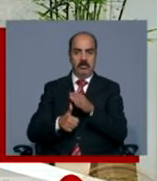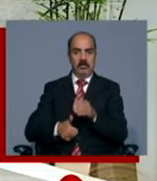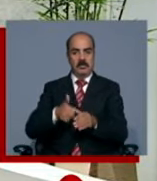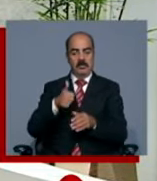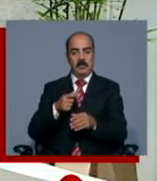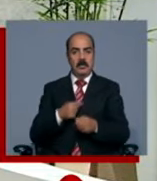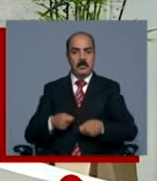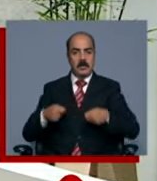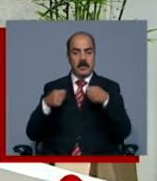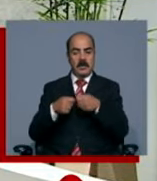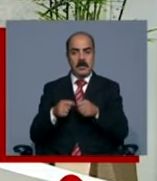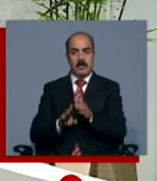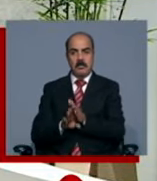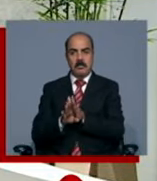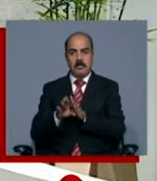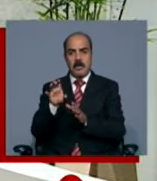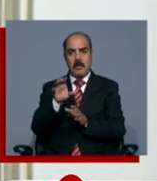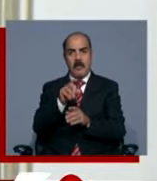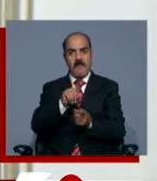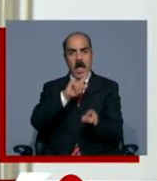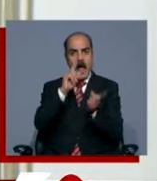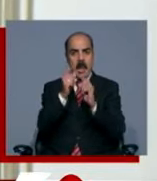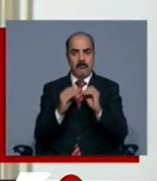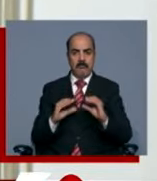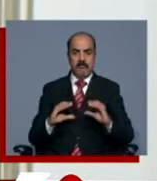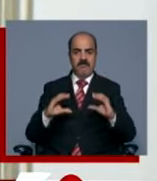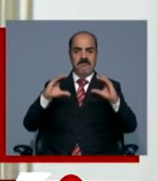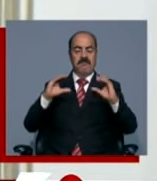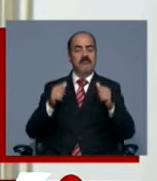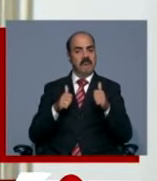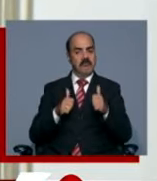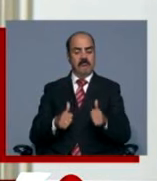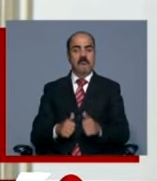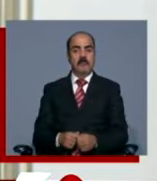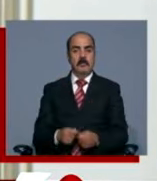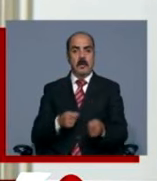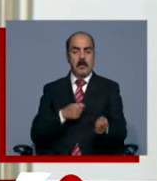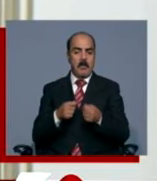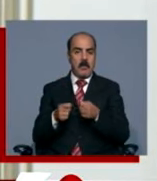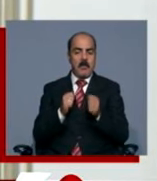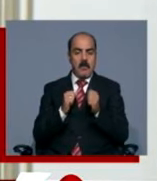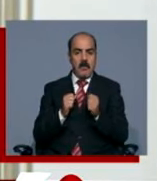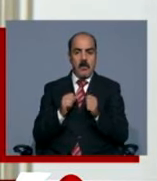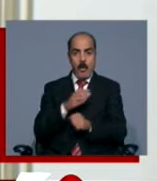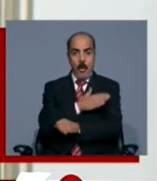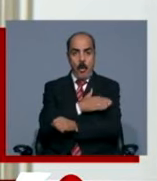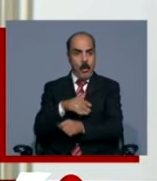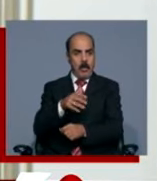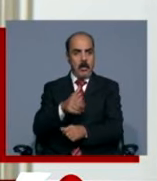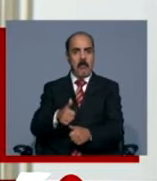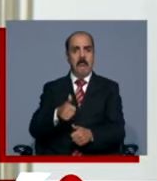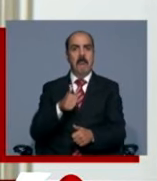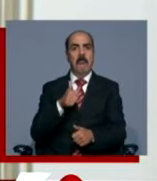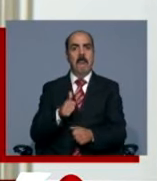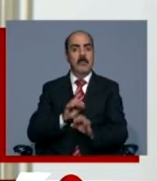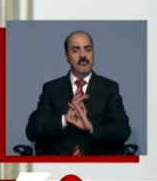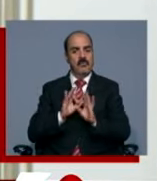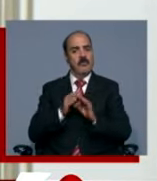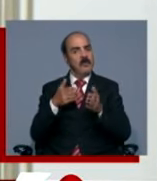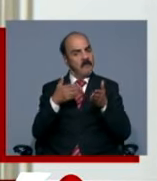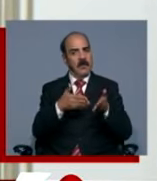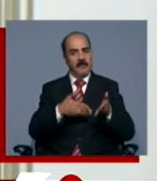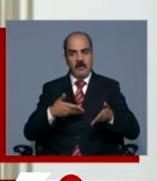زيادة النمو الاقتصادي العالمي، خاصة في ظل ما تمتلكه دولنا من فرص